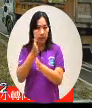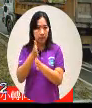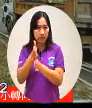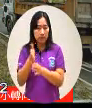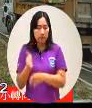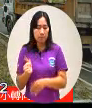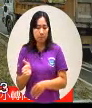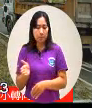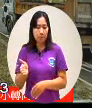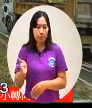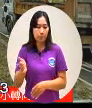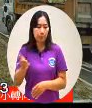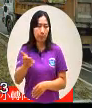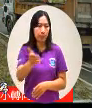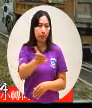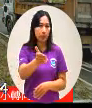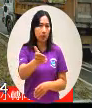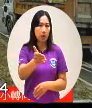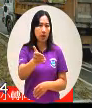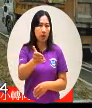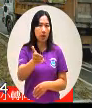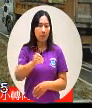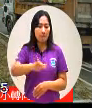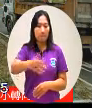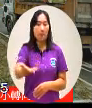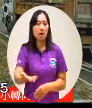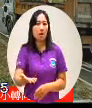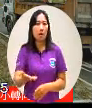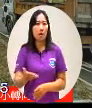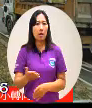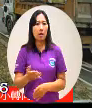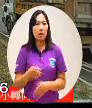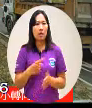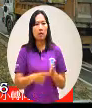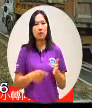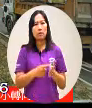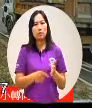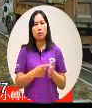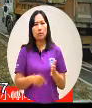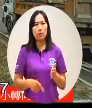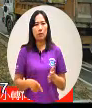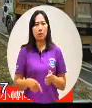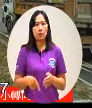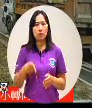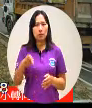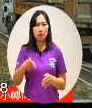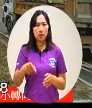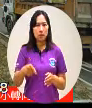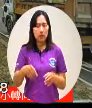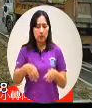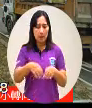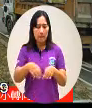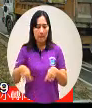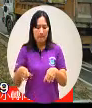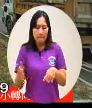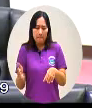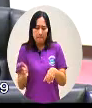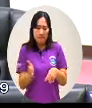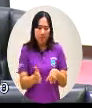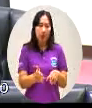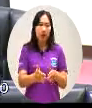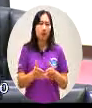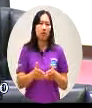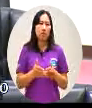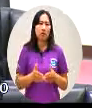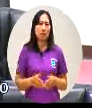遮要开位遮怪吼，到底要变车啦。这个安全岛过去有退缩啊，哦，我这个店家有退缩倒转来，但是安尼唔是一个。 再